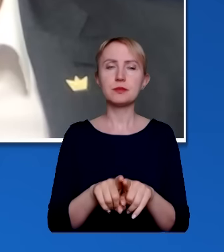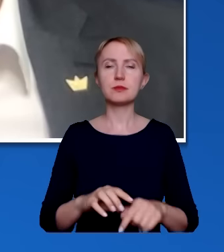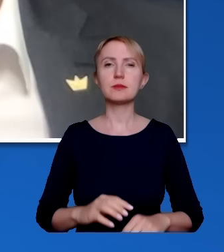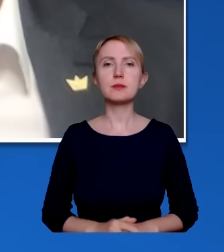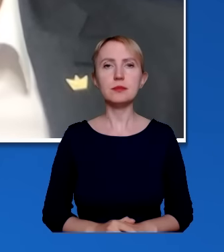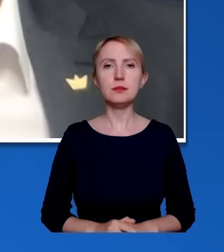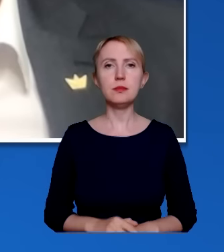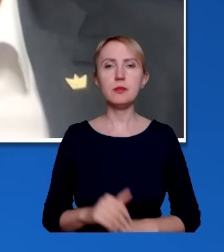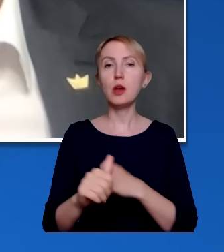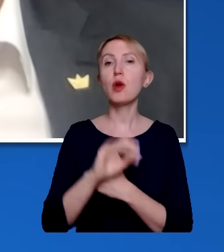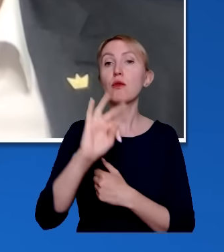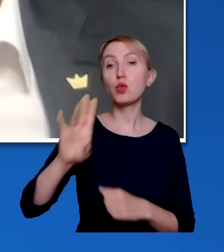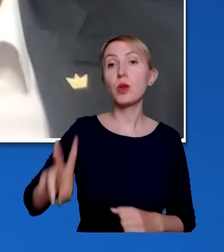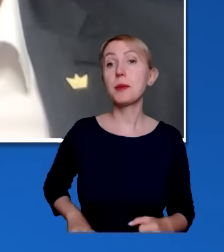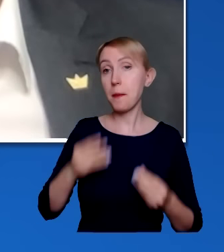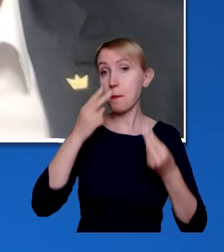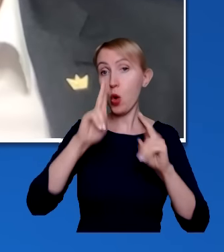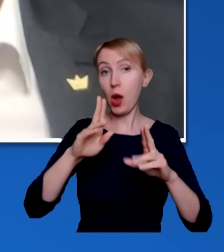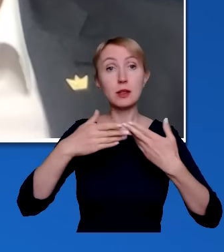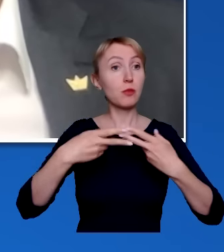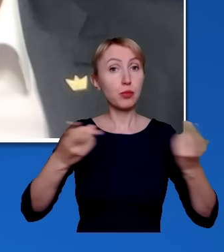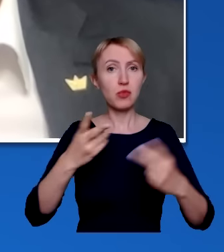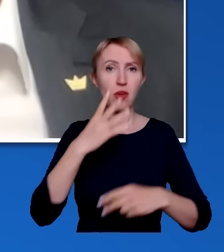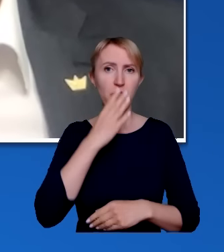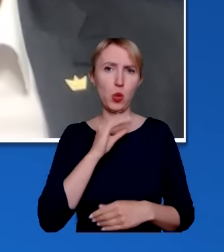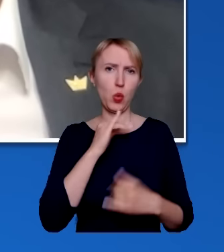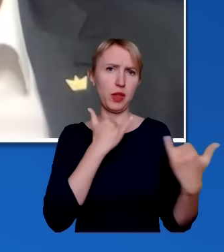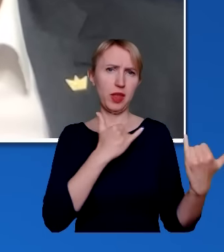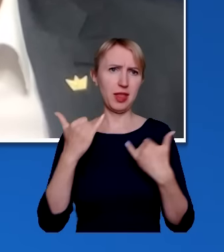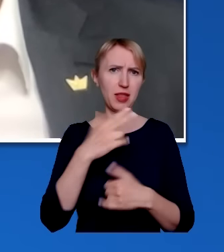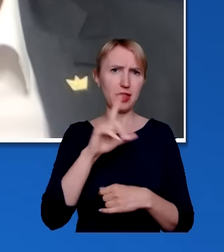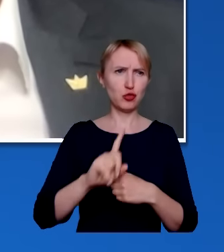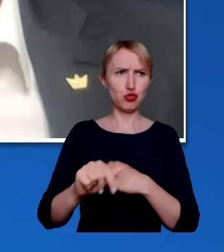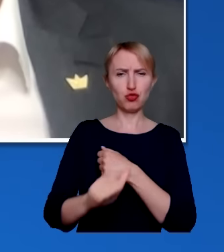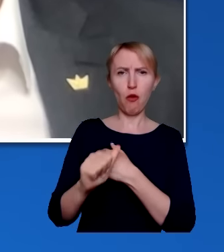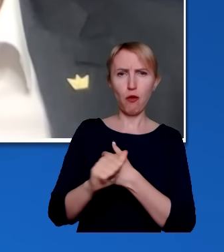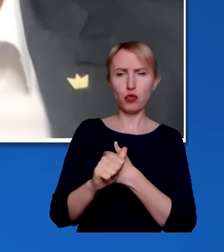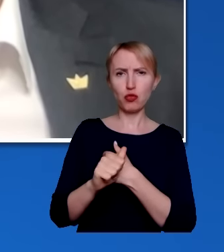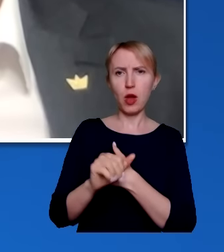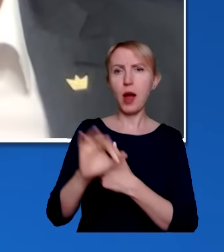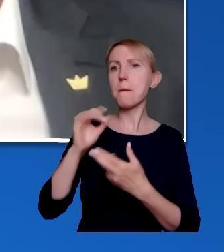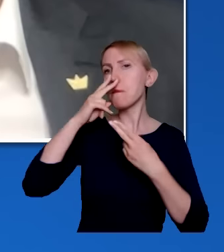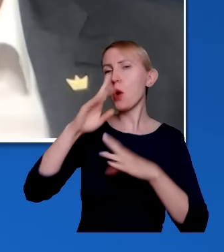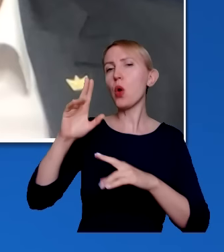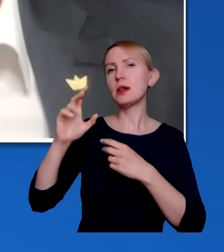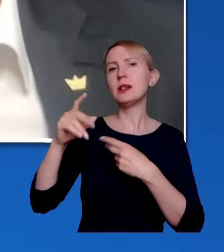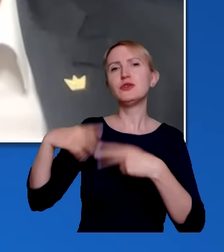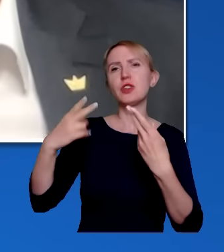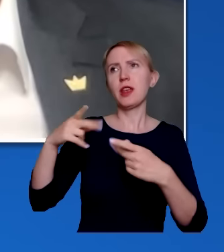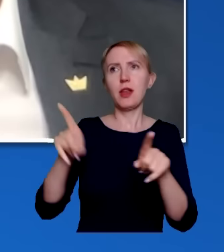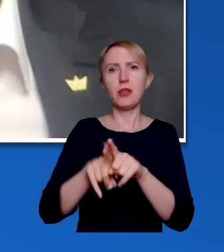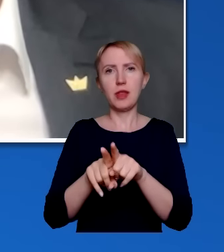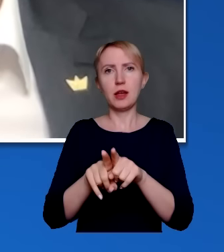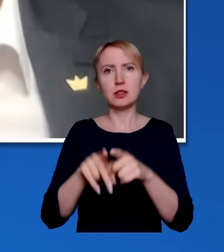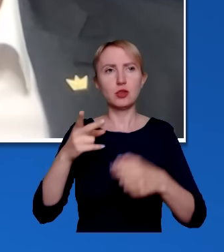minister pokazuje w mediach on wygląda inaczej od tych dowodów którzy które pokazują dziennikarze którzy też idą już na ten